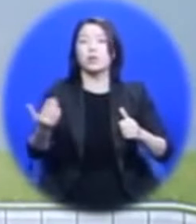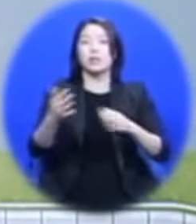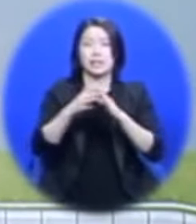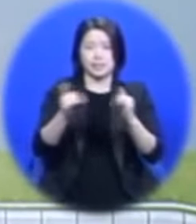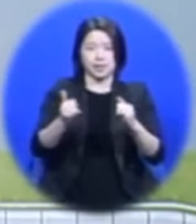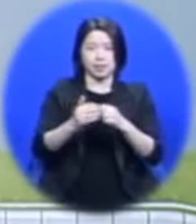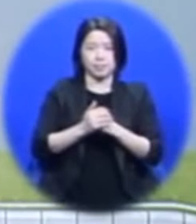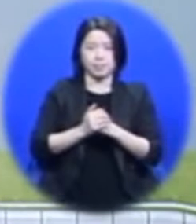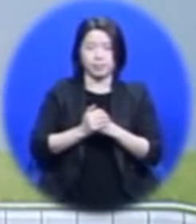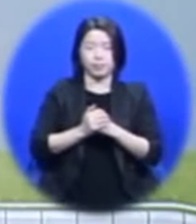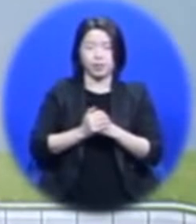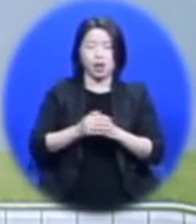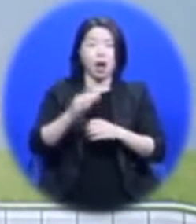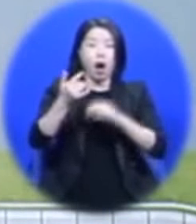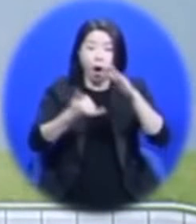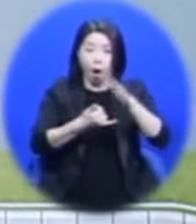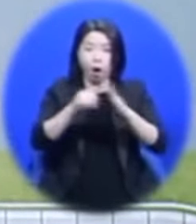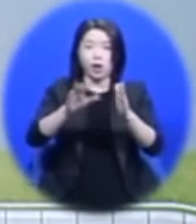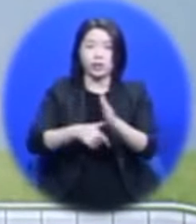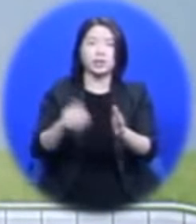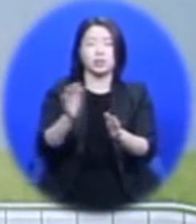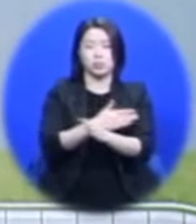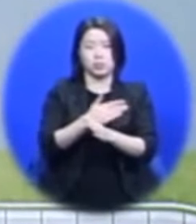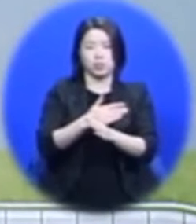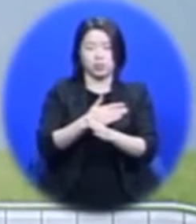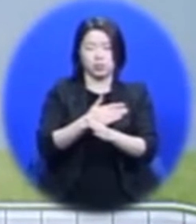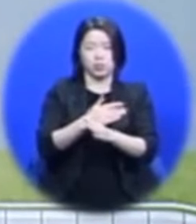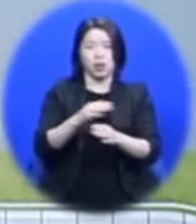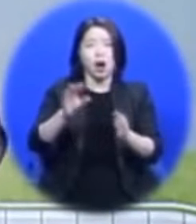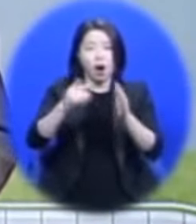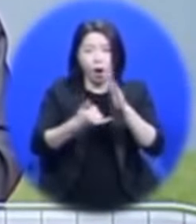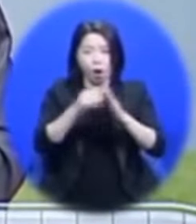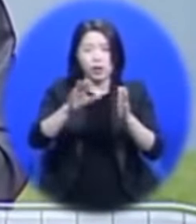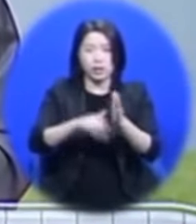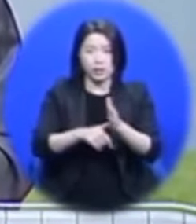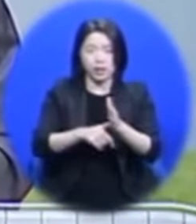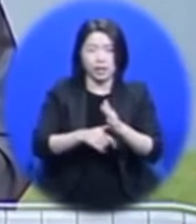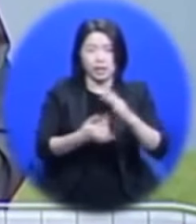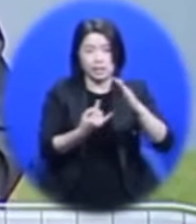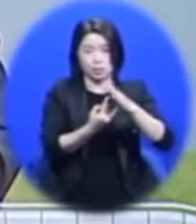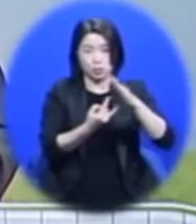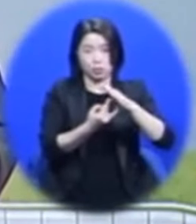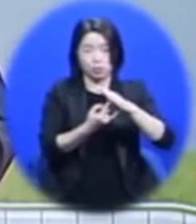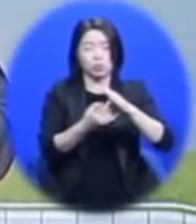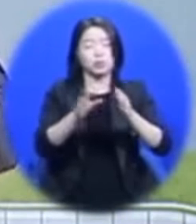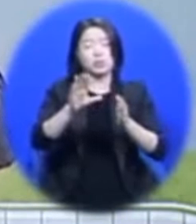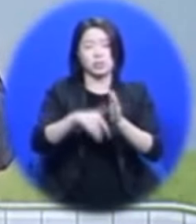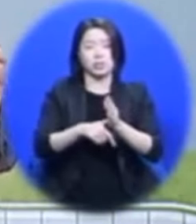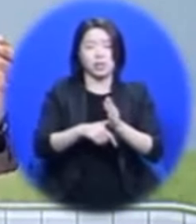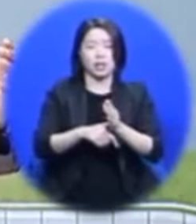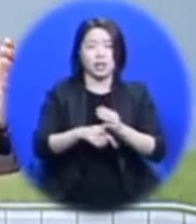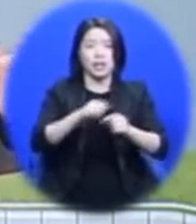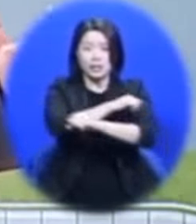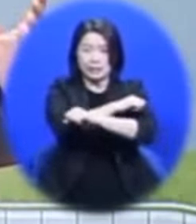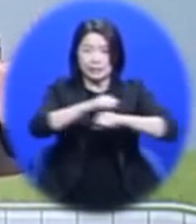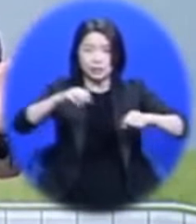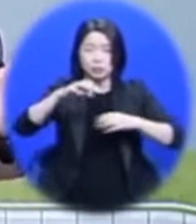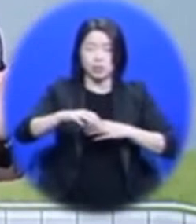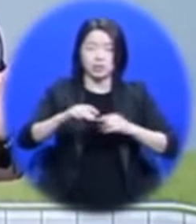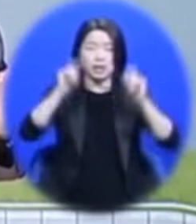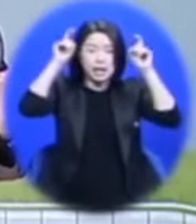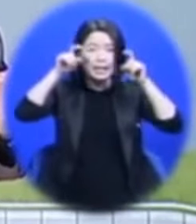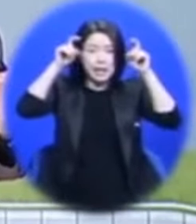사람입니다. 어릴 때부터 그랬어요. 다윗이 어릴 때 소년이었을 때 그가 들판에서